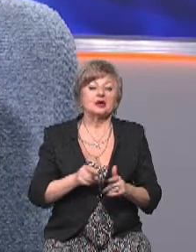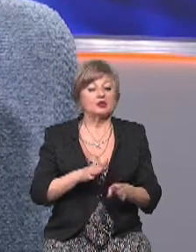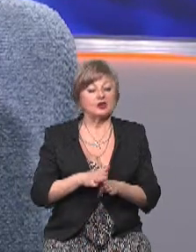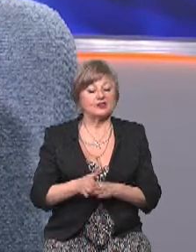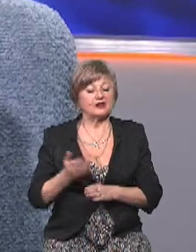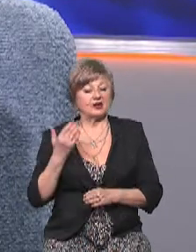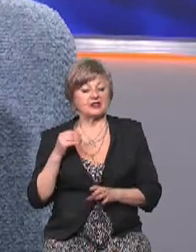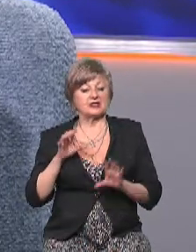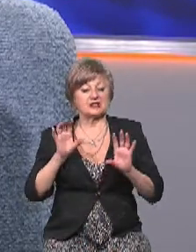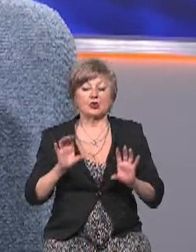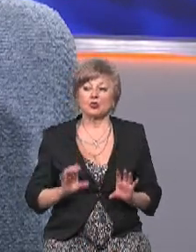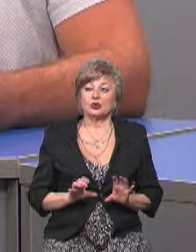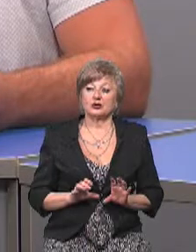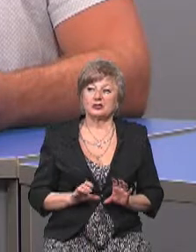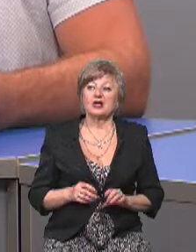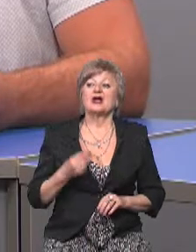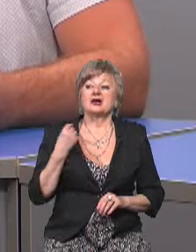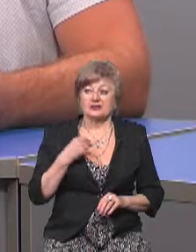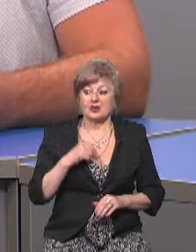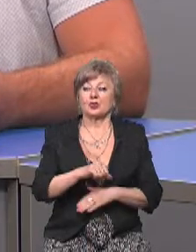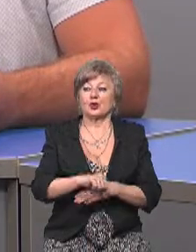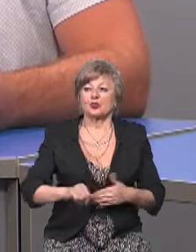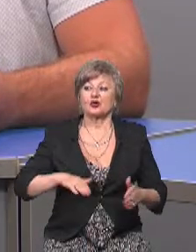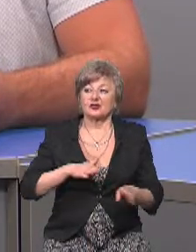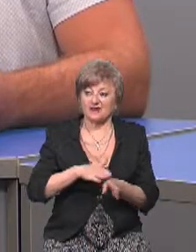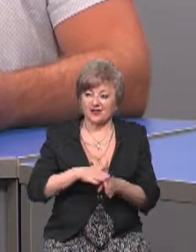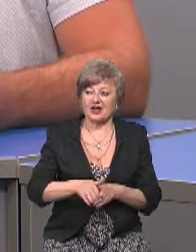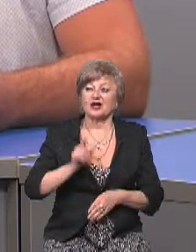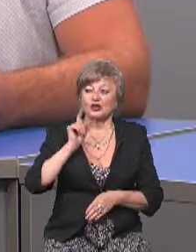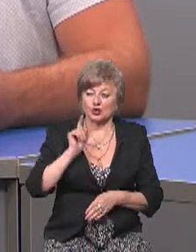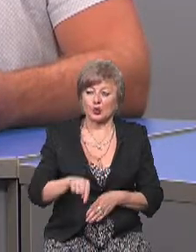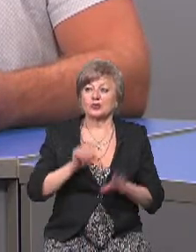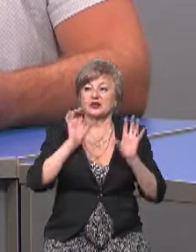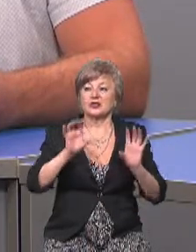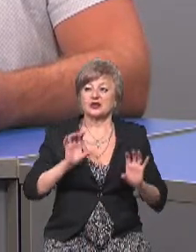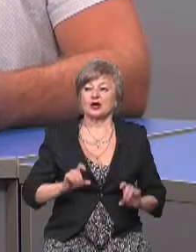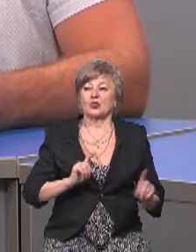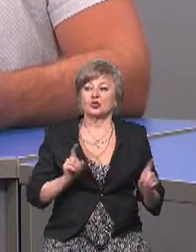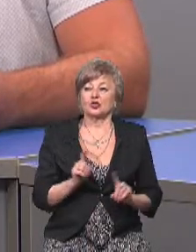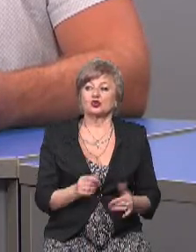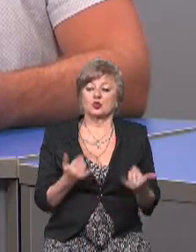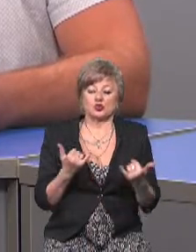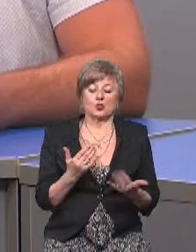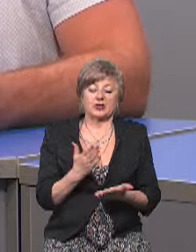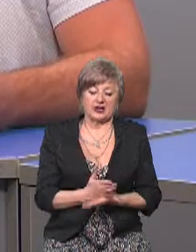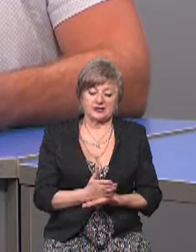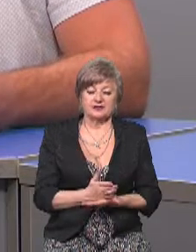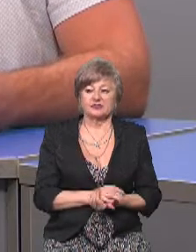діє? Запорізька митниця буде виконувати той закон, який на сьогодні діє.